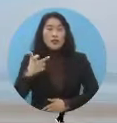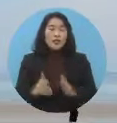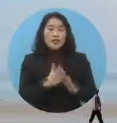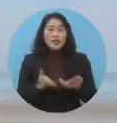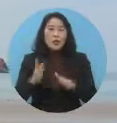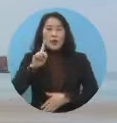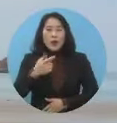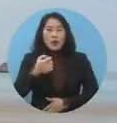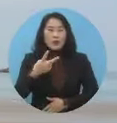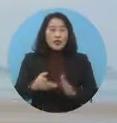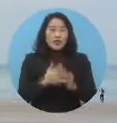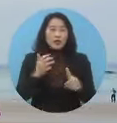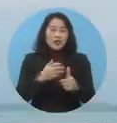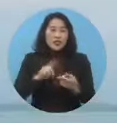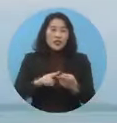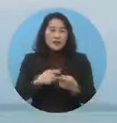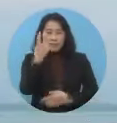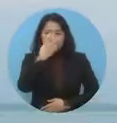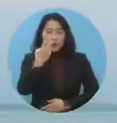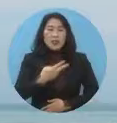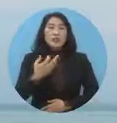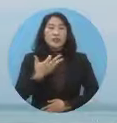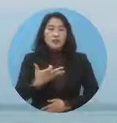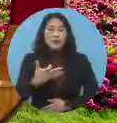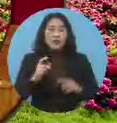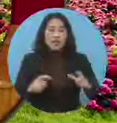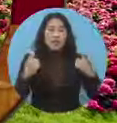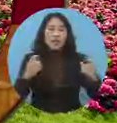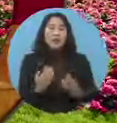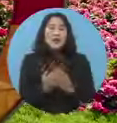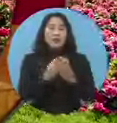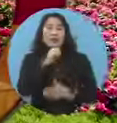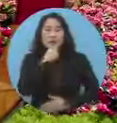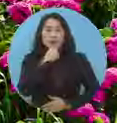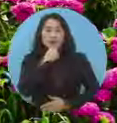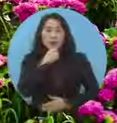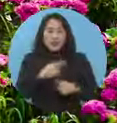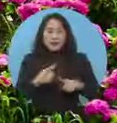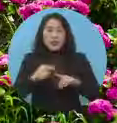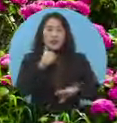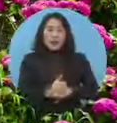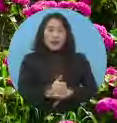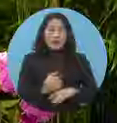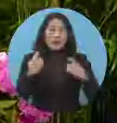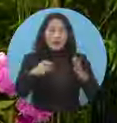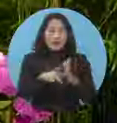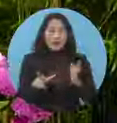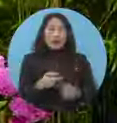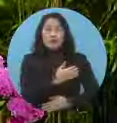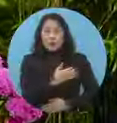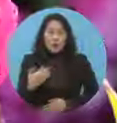17개 시도 152대 시 군을 대상으로 실시한 2019 지역 관광 발전 지수 동향 분석 결과